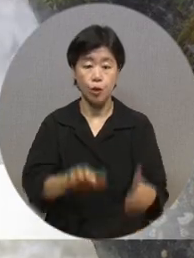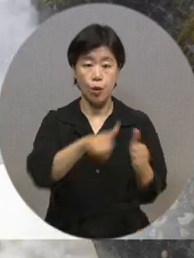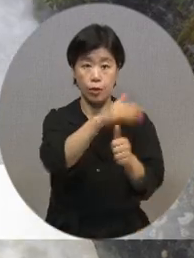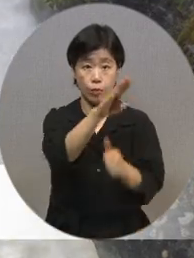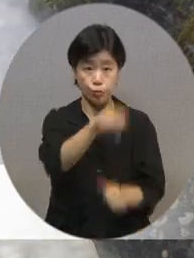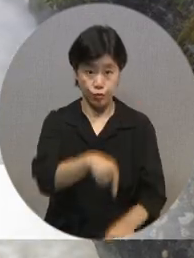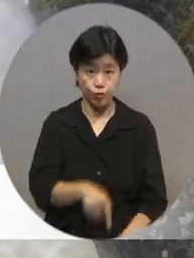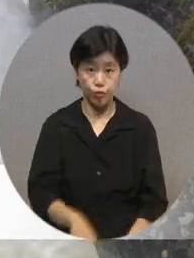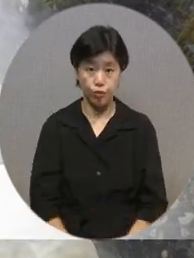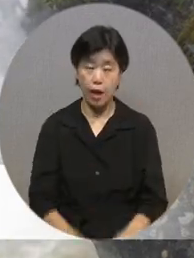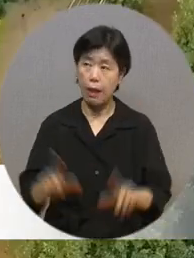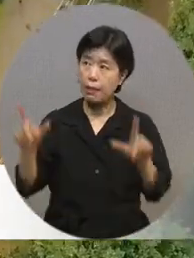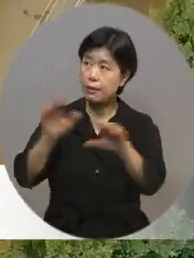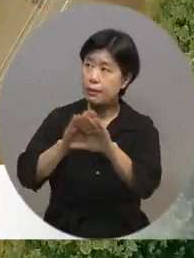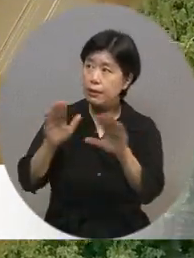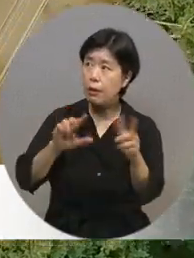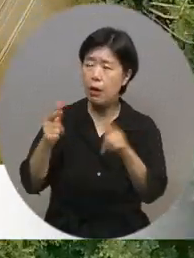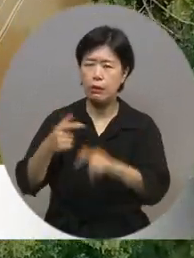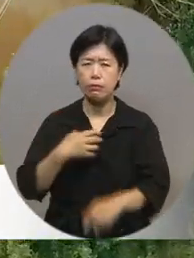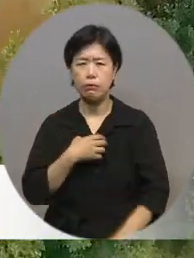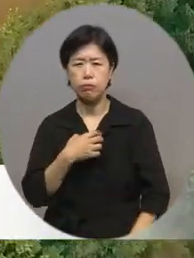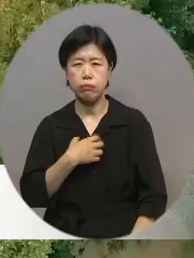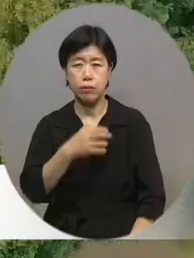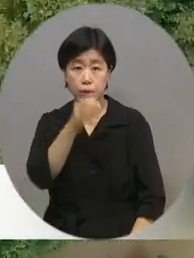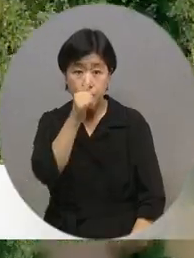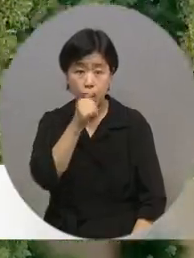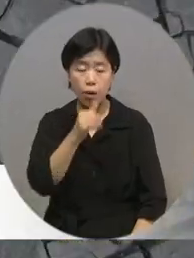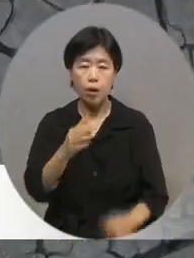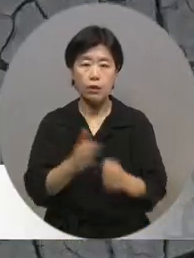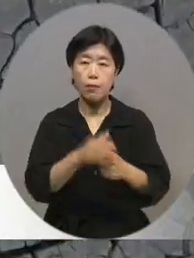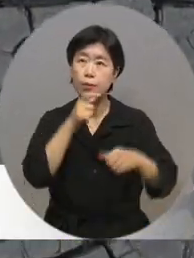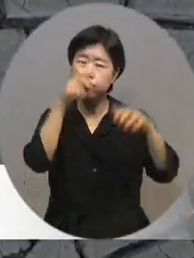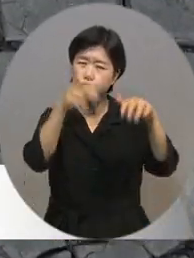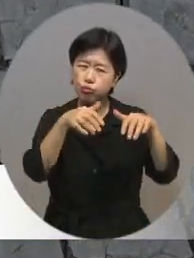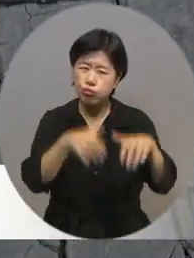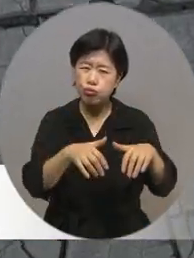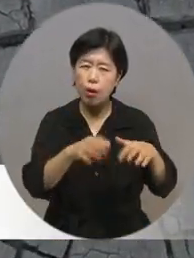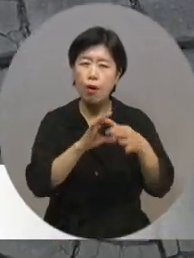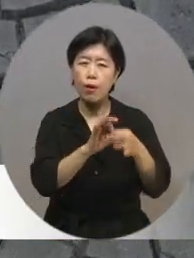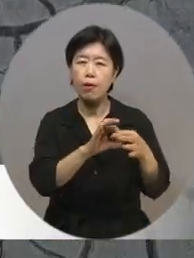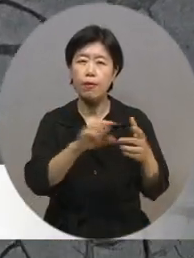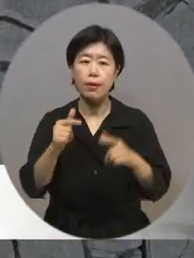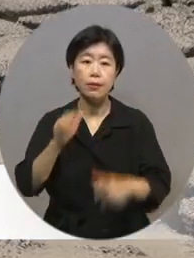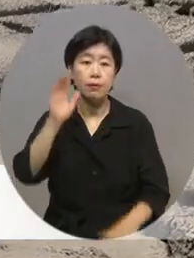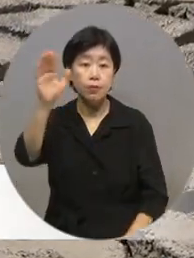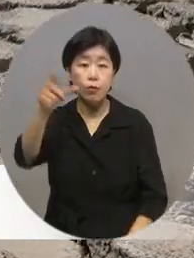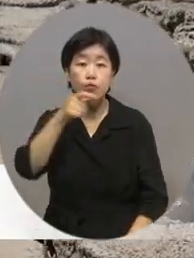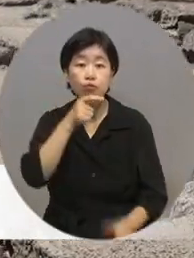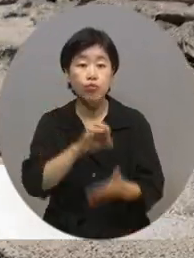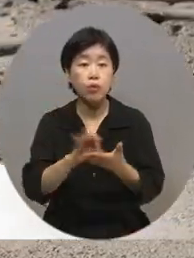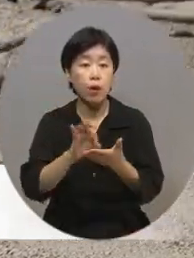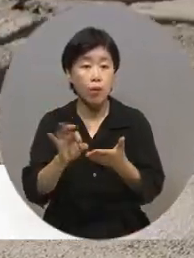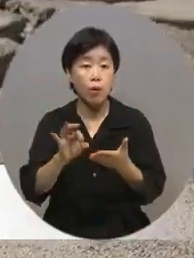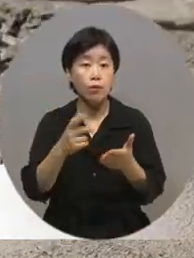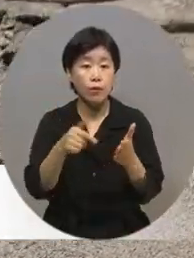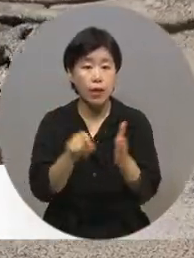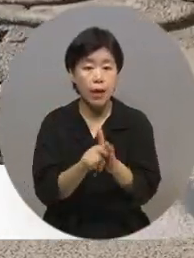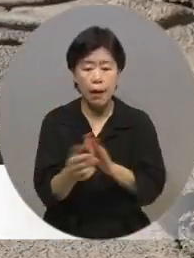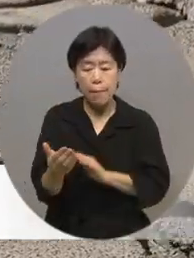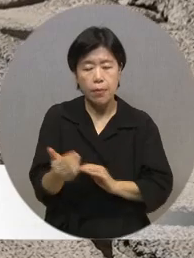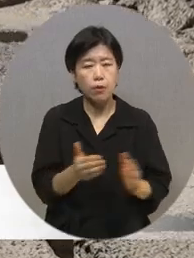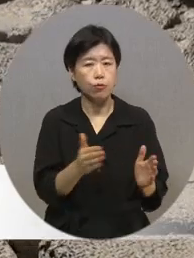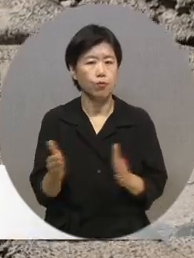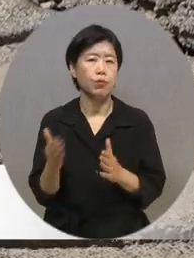환경부는 기후위기로 빈번해진 극한 홍수와 가뭄, 미래 물수요 등에 대응하기 위해 가능한 모든 대안을 마련하고